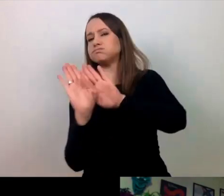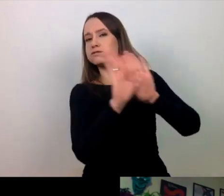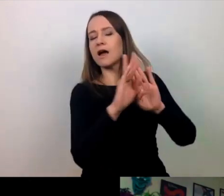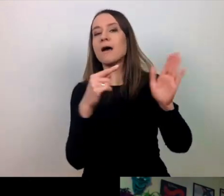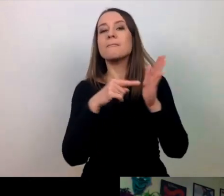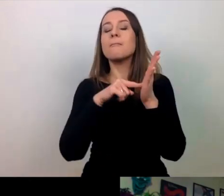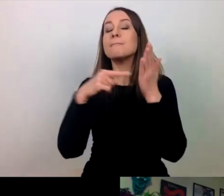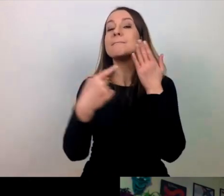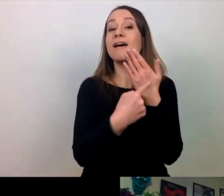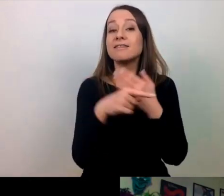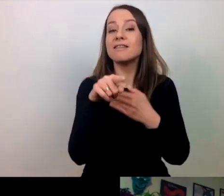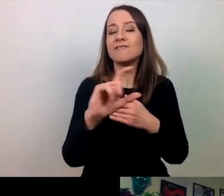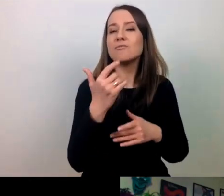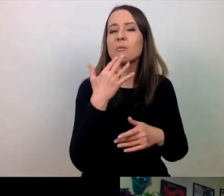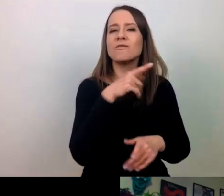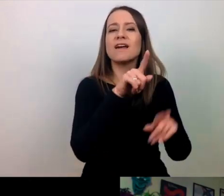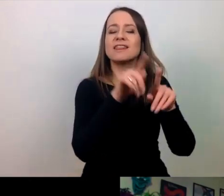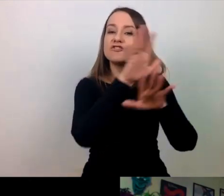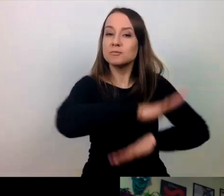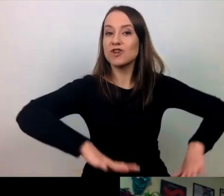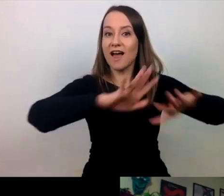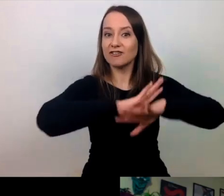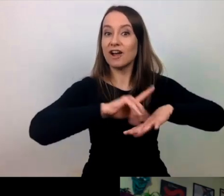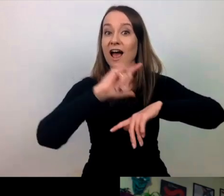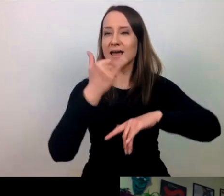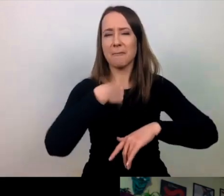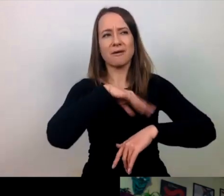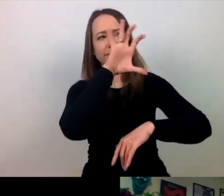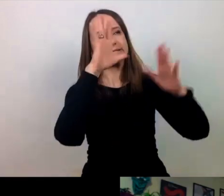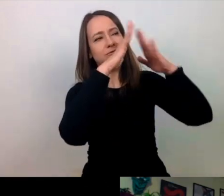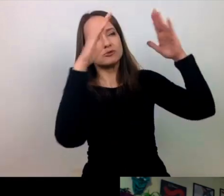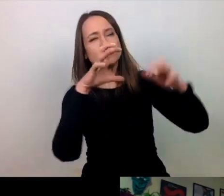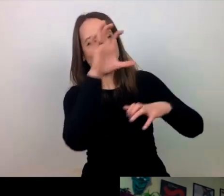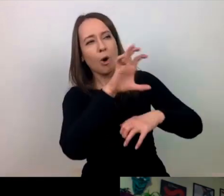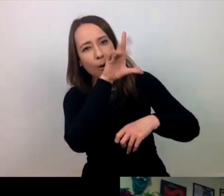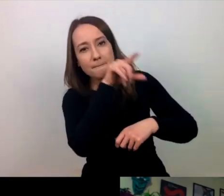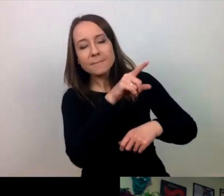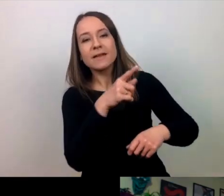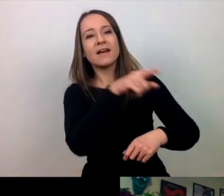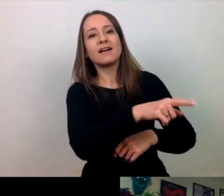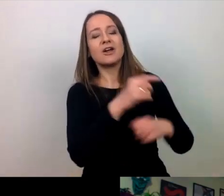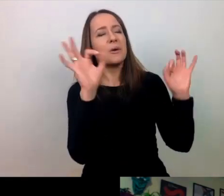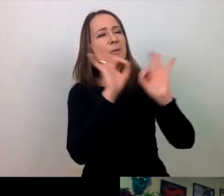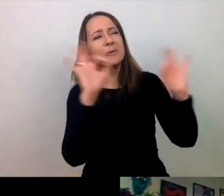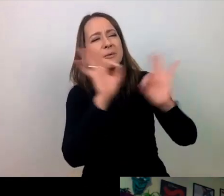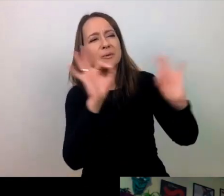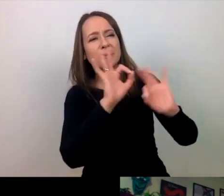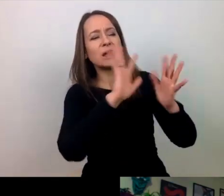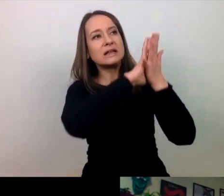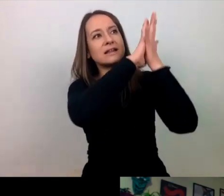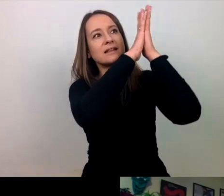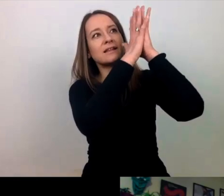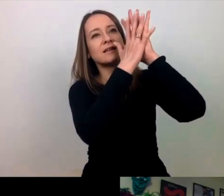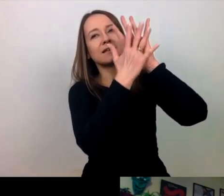tym, o tej przestrzeni, no a jak my popatrzymy na ten dom, który po prostu z takiej rudery staje się piękną